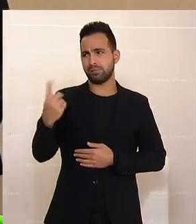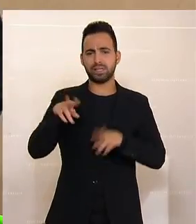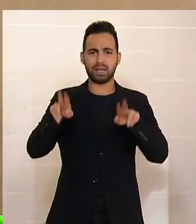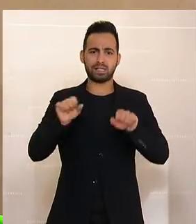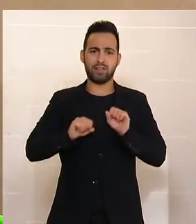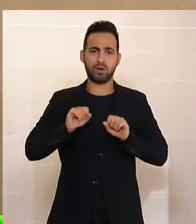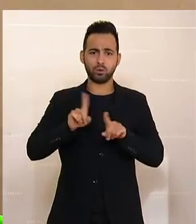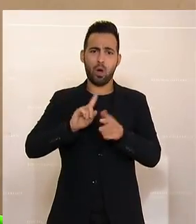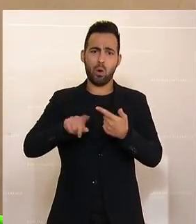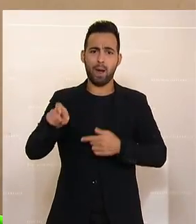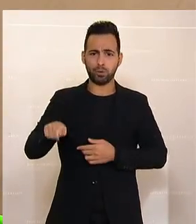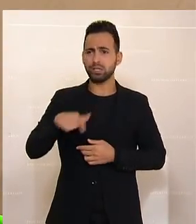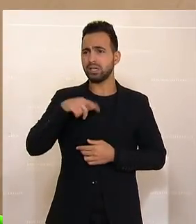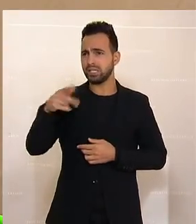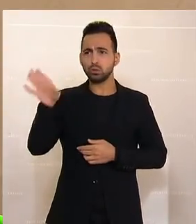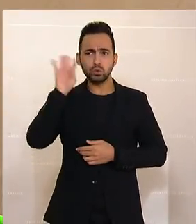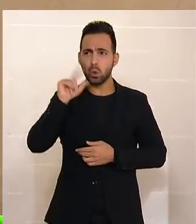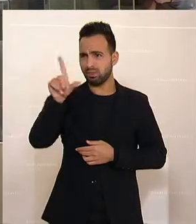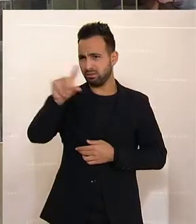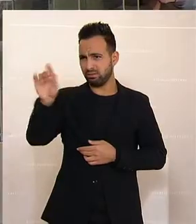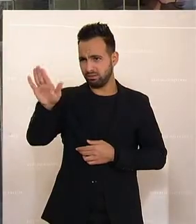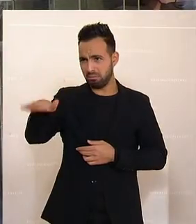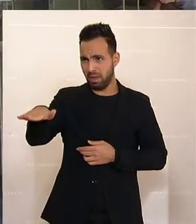Abgeordnete, jetzt bitte hören Sie zu und gehen Sie nicht raus aus dem Saal.